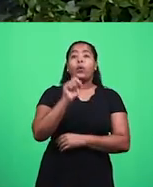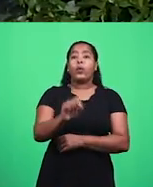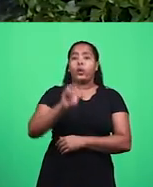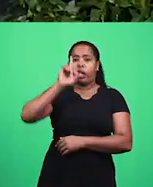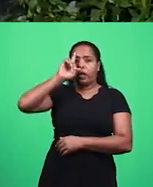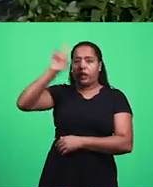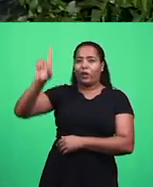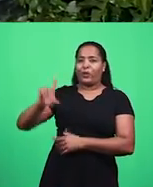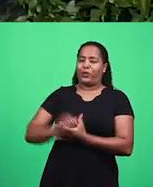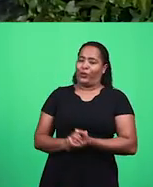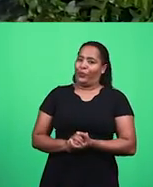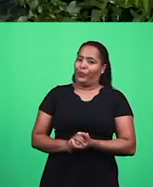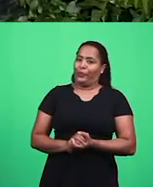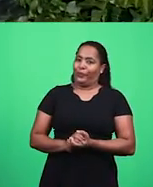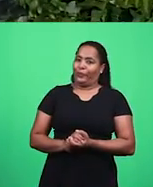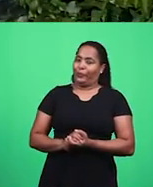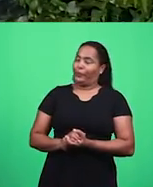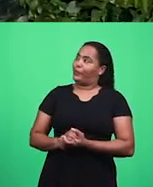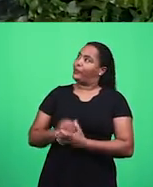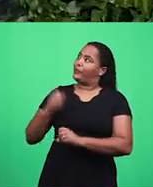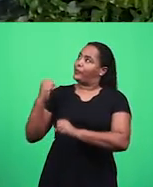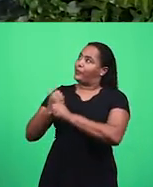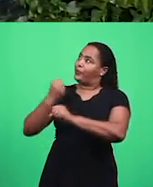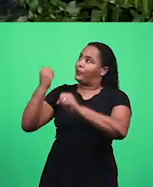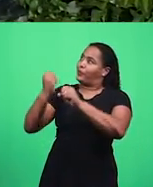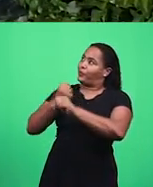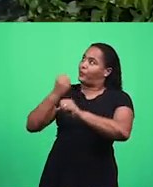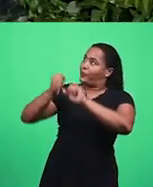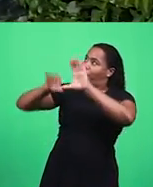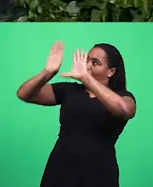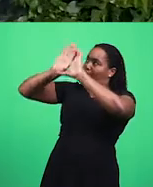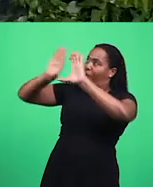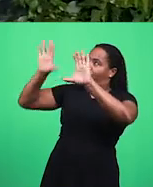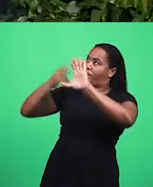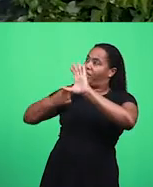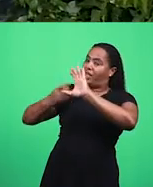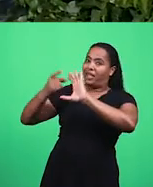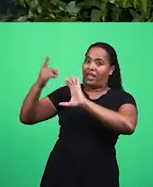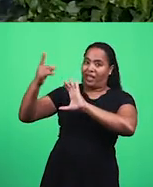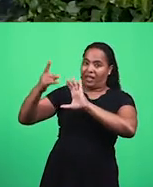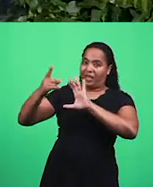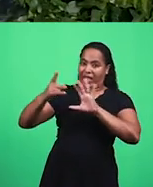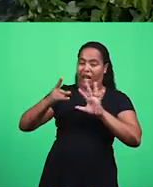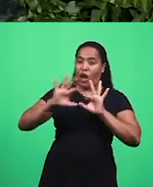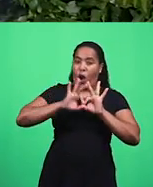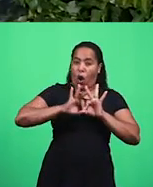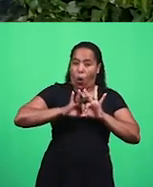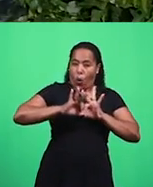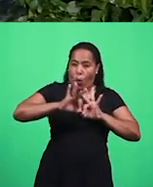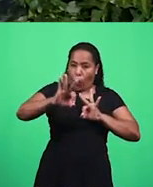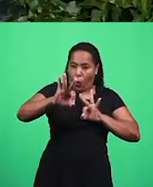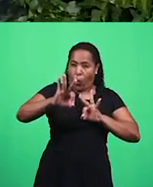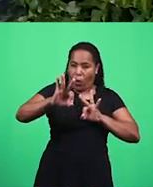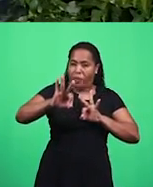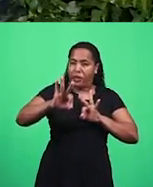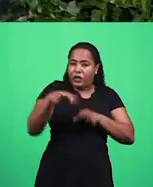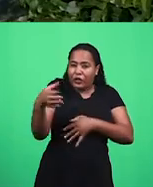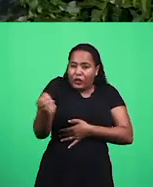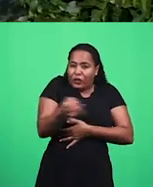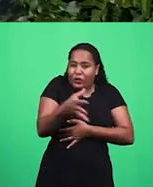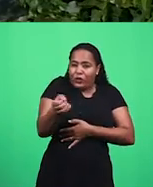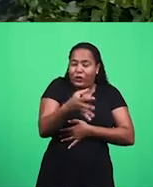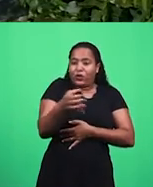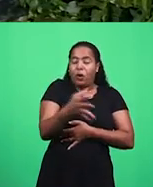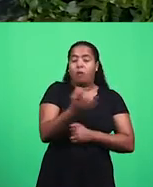также у Бога есть дело искупления. Он установил новое